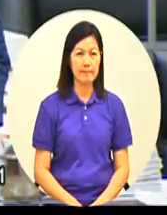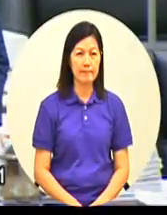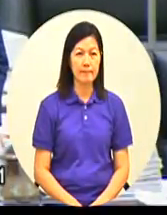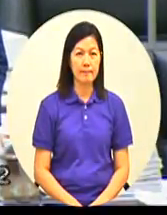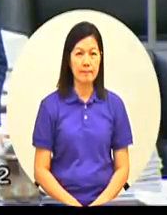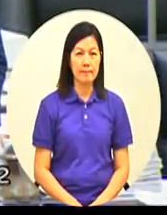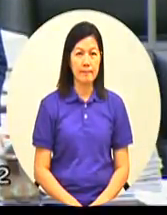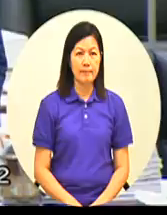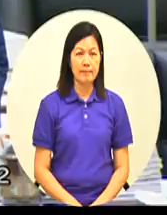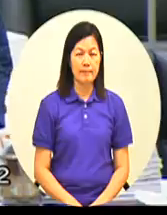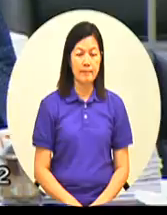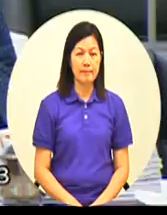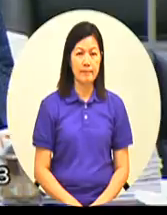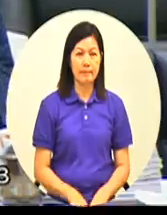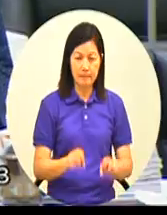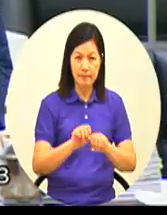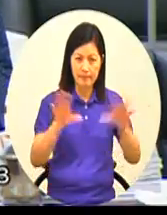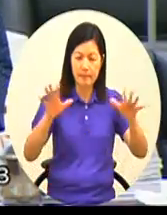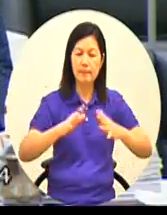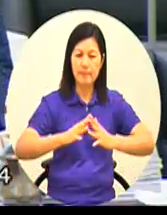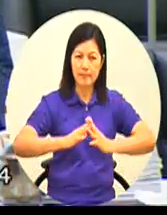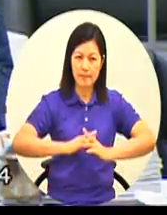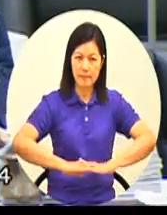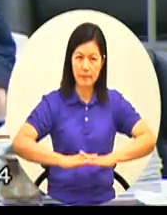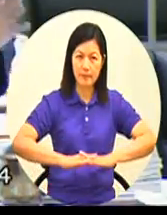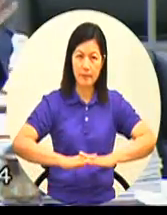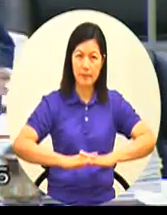以发展稳定、